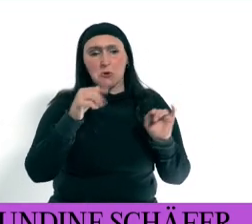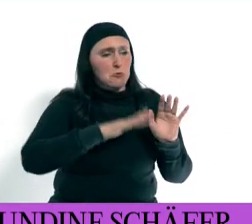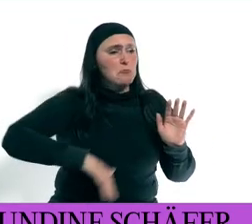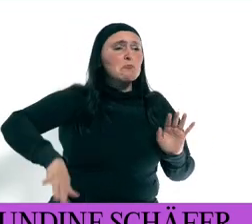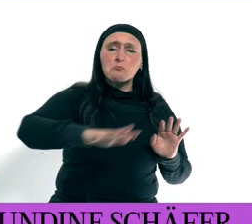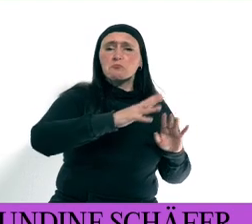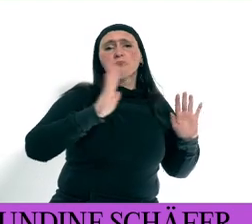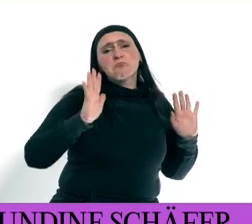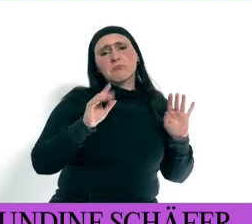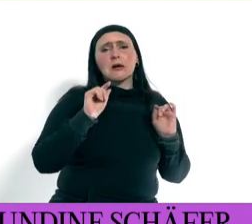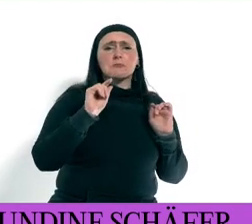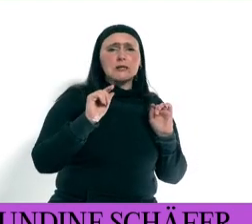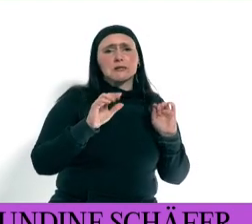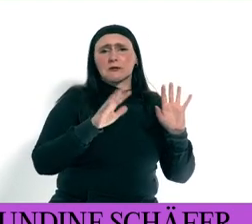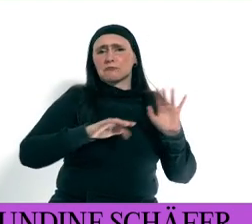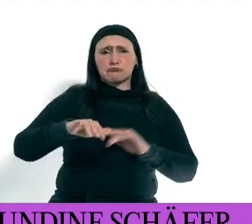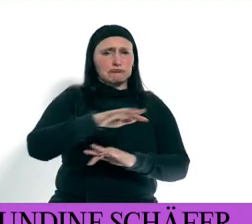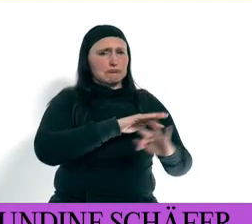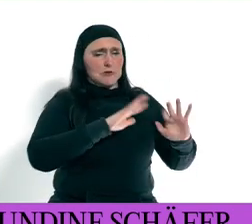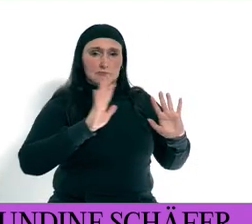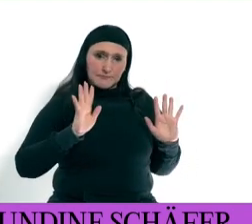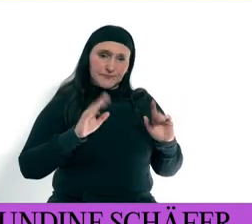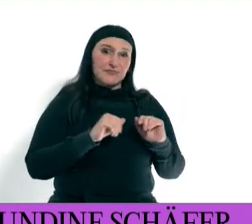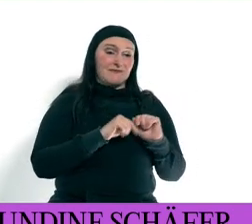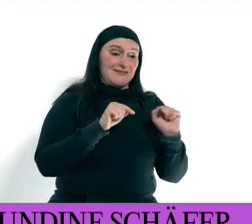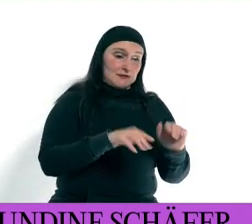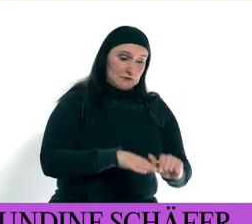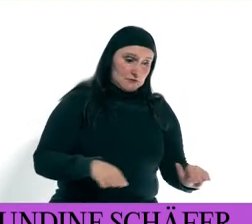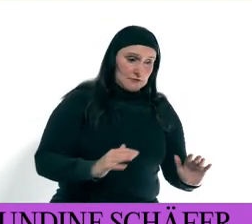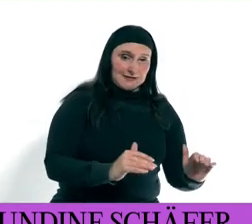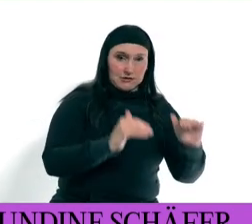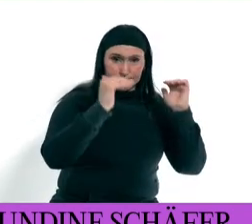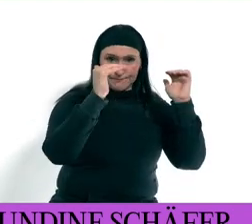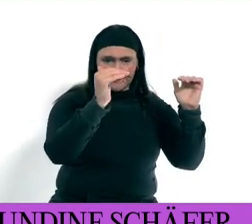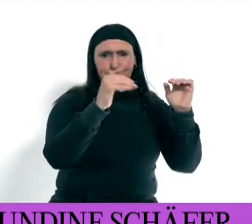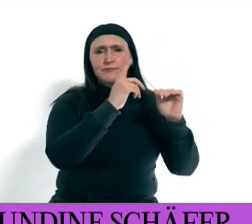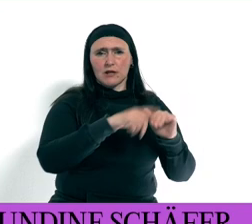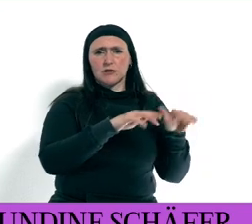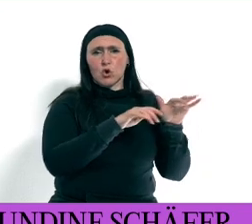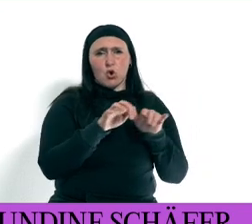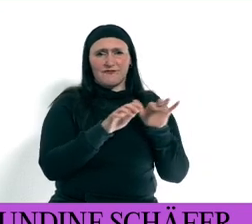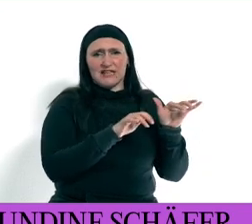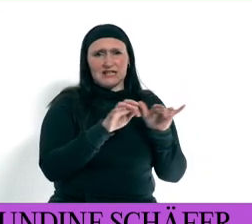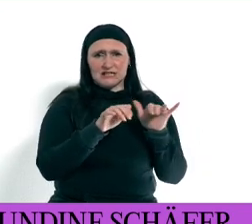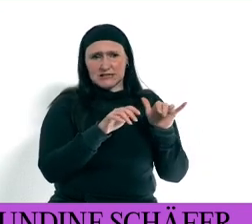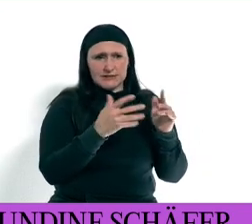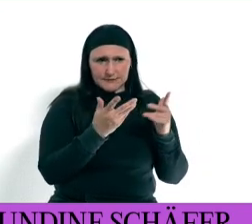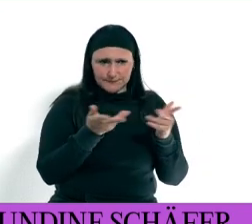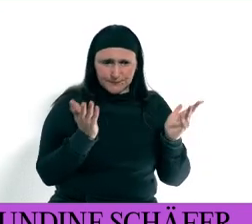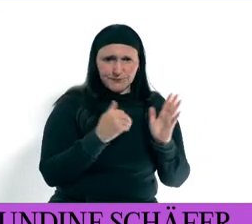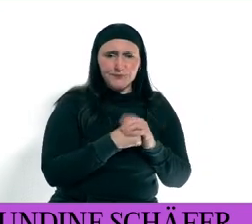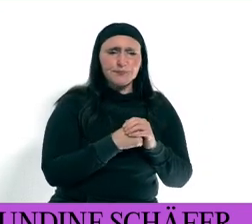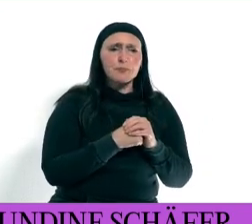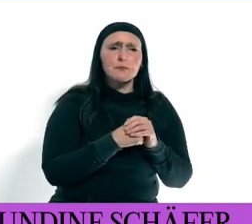downstairs. Then you go up and you come. Und dann in der ersten Etage gibt es Büroräume.